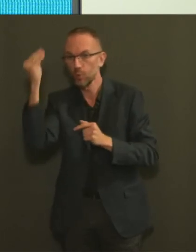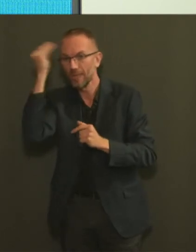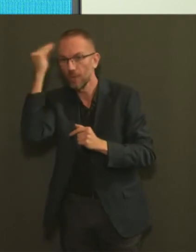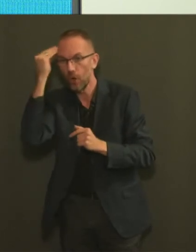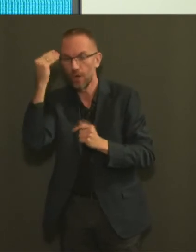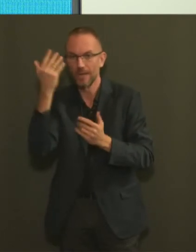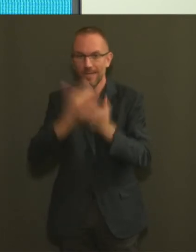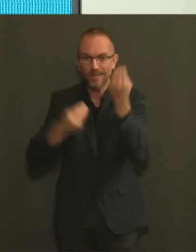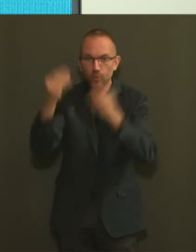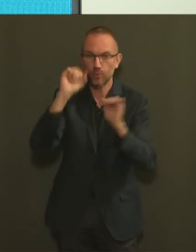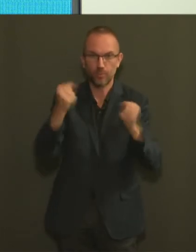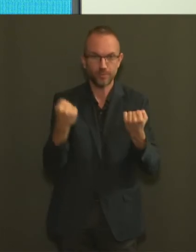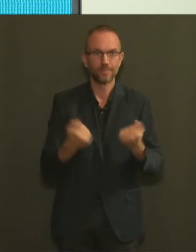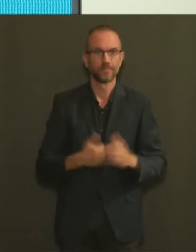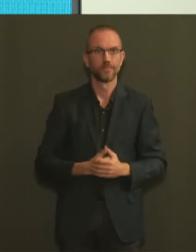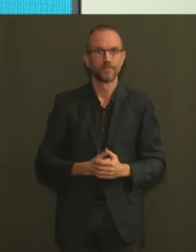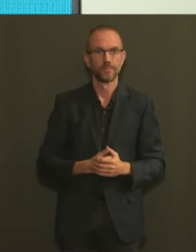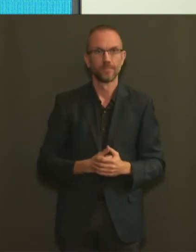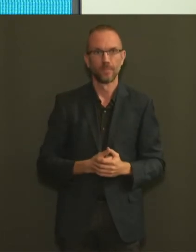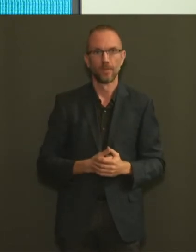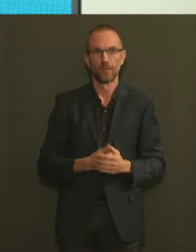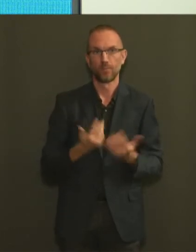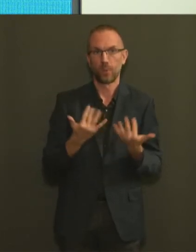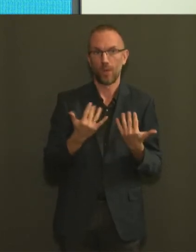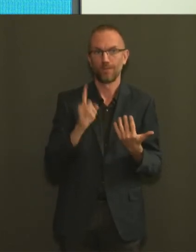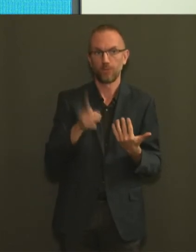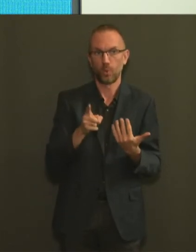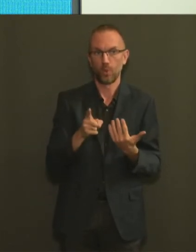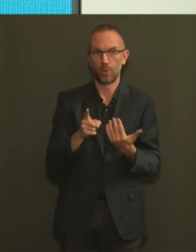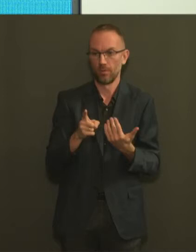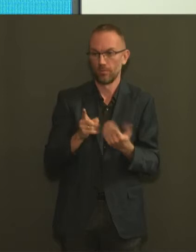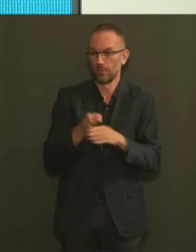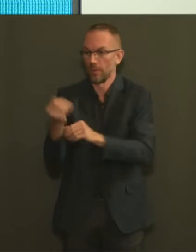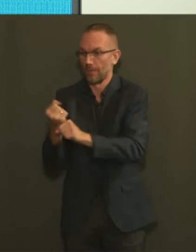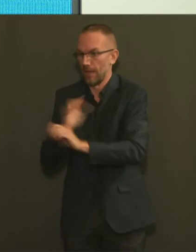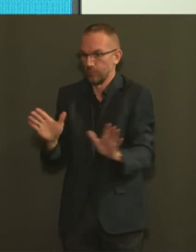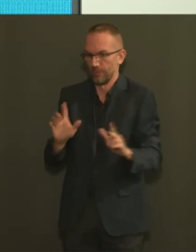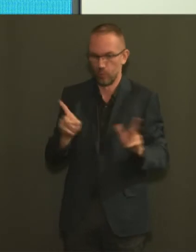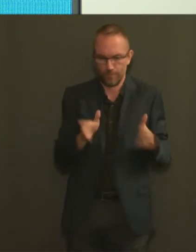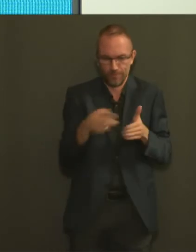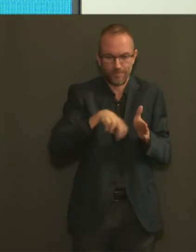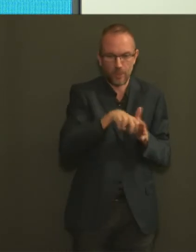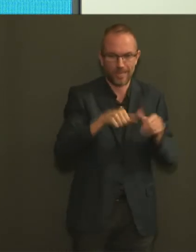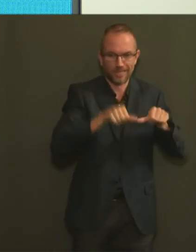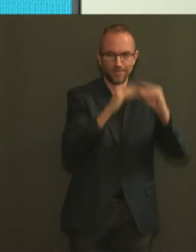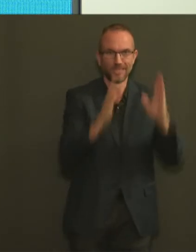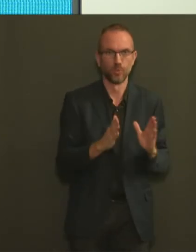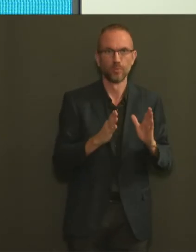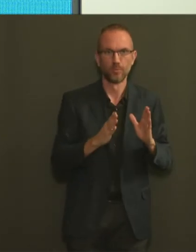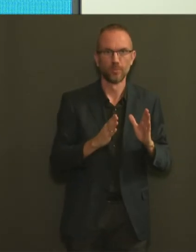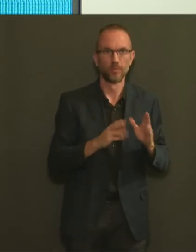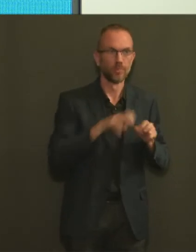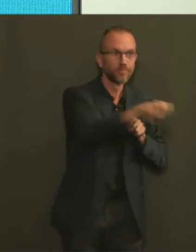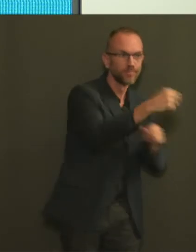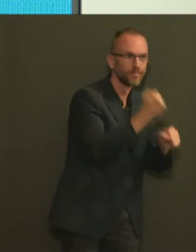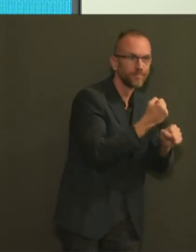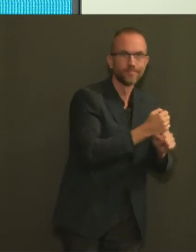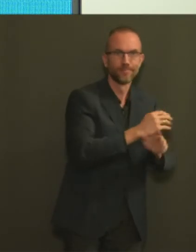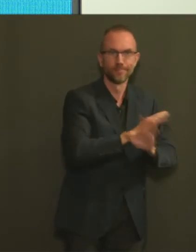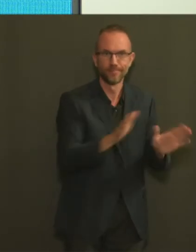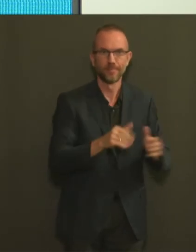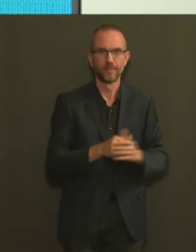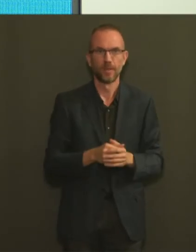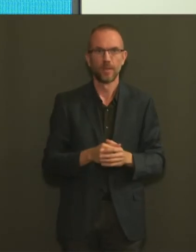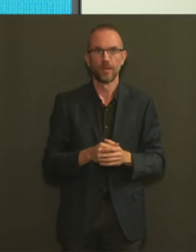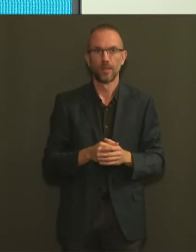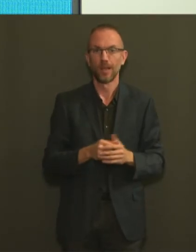ainsi avoir les personnes qui ne peuvent pas rentrer au travail rentrés à leur cours par exemple présenter certains examens